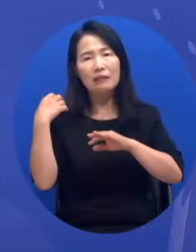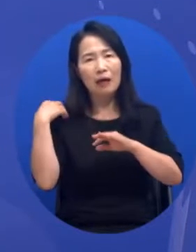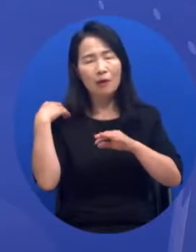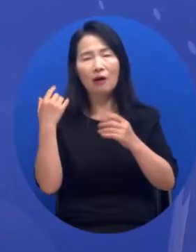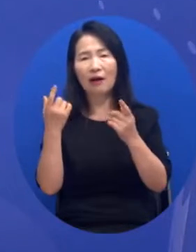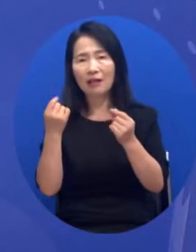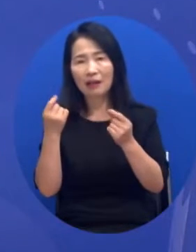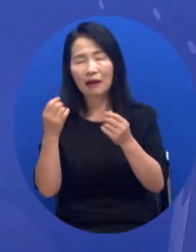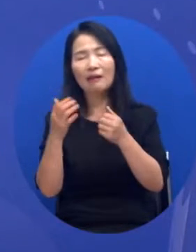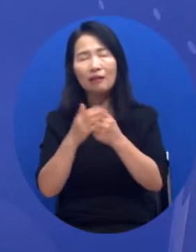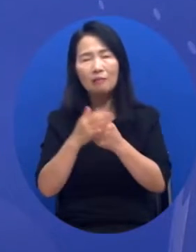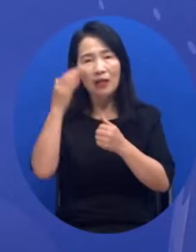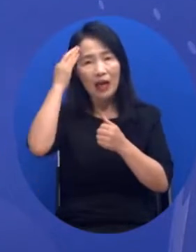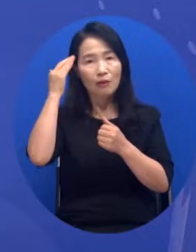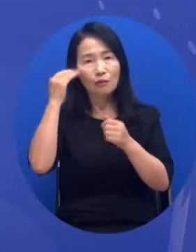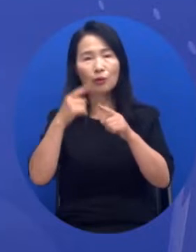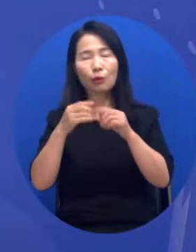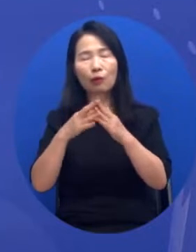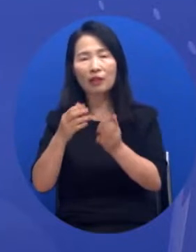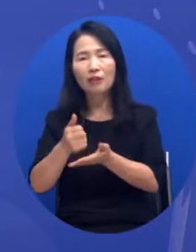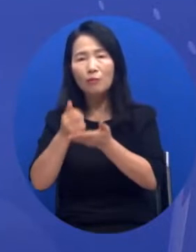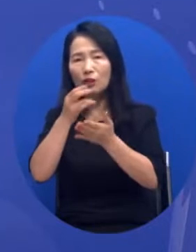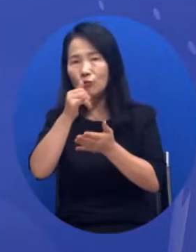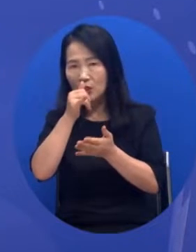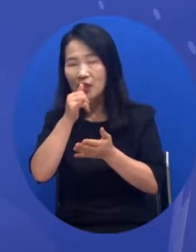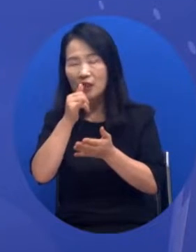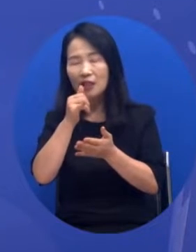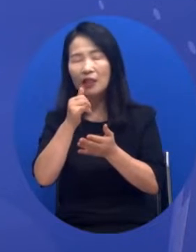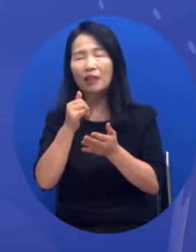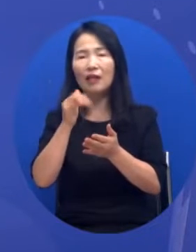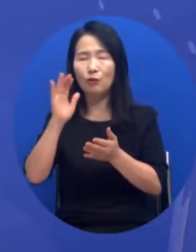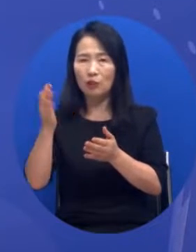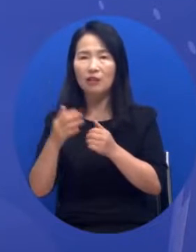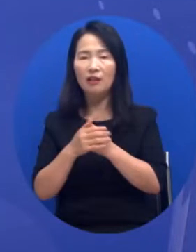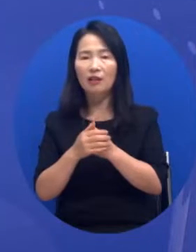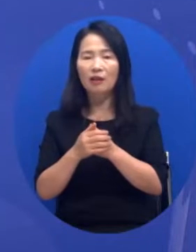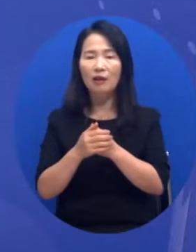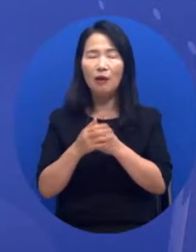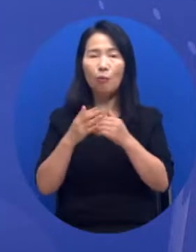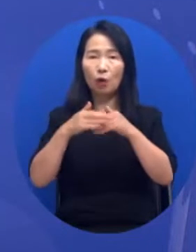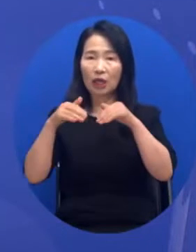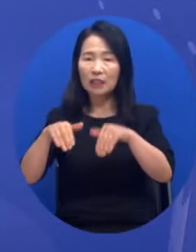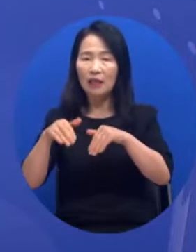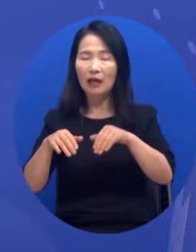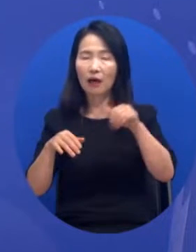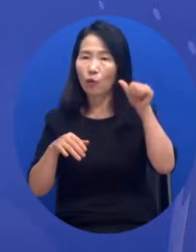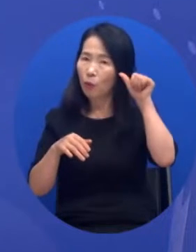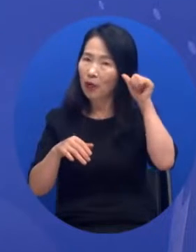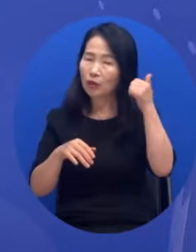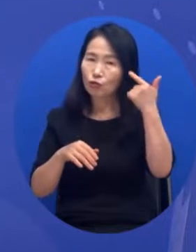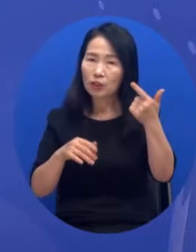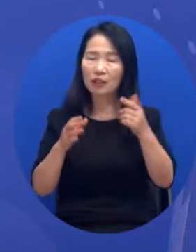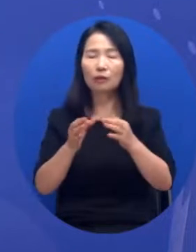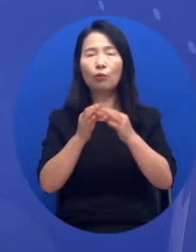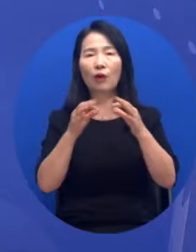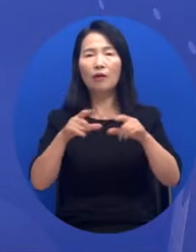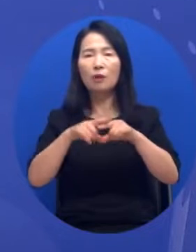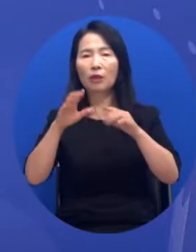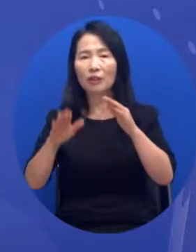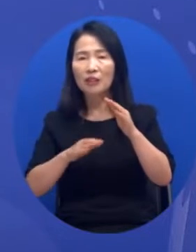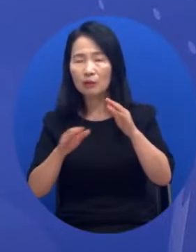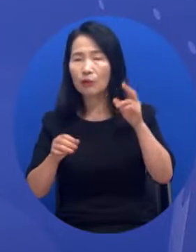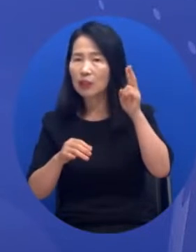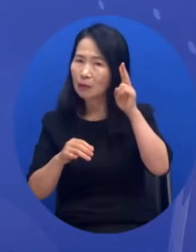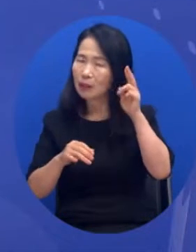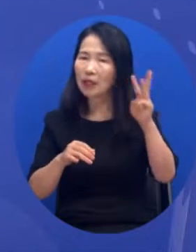한국교회를 섬길 수 있는 좋은 계기가 돼서 매년마다 목회자는 5박 6일 동안, 또 그리고 평신도들 2박 3일